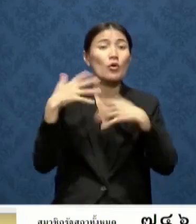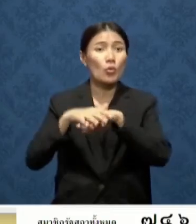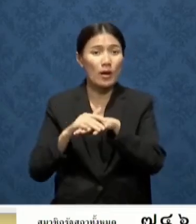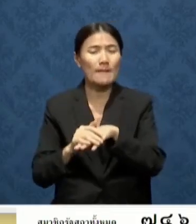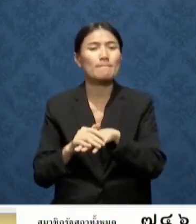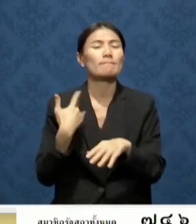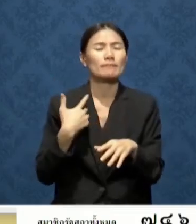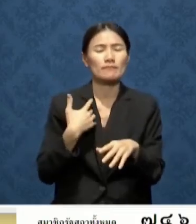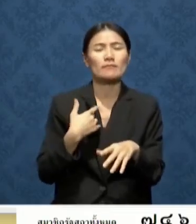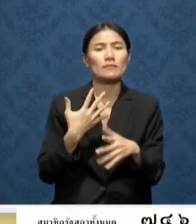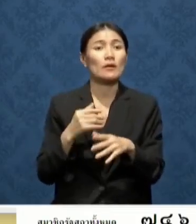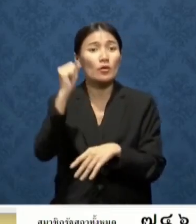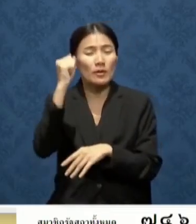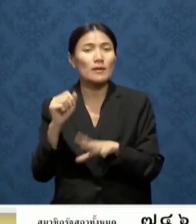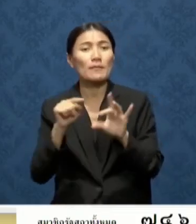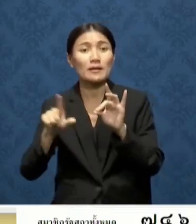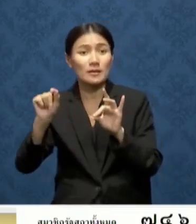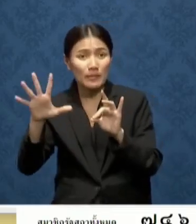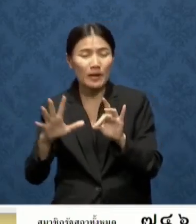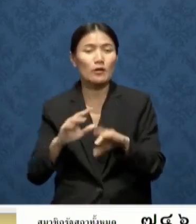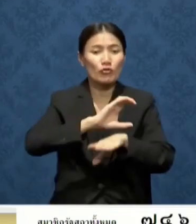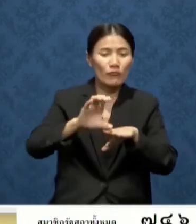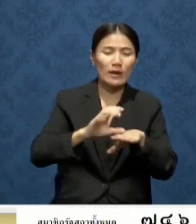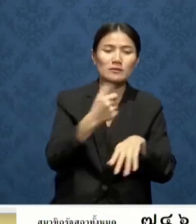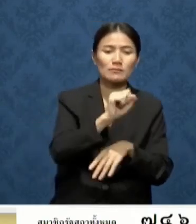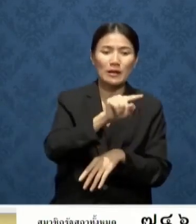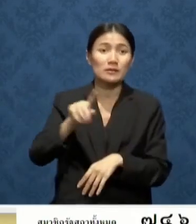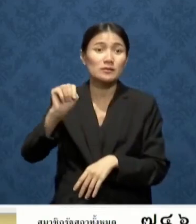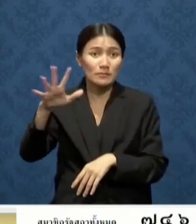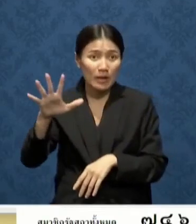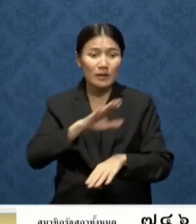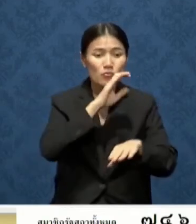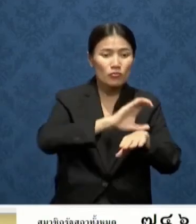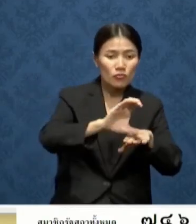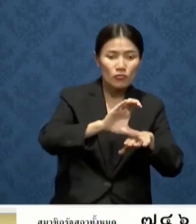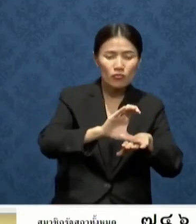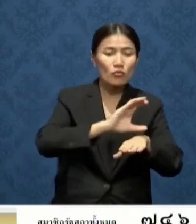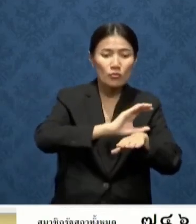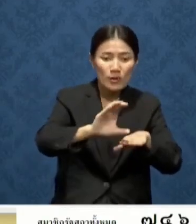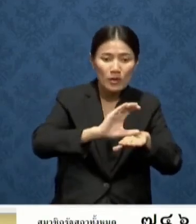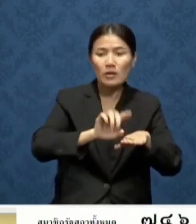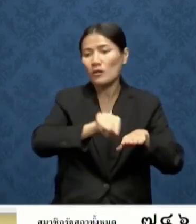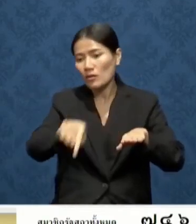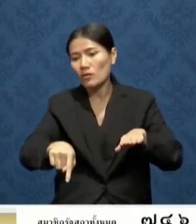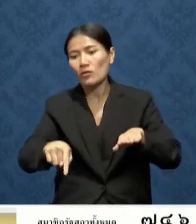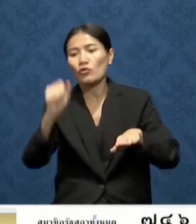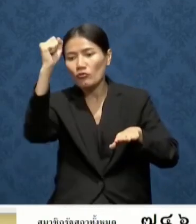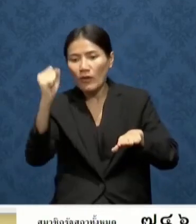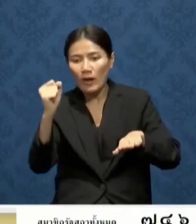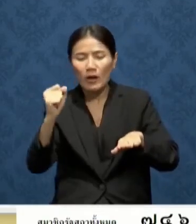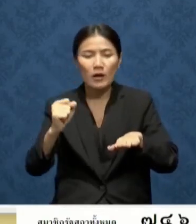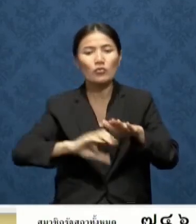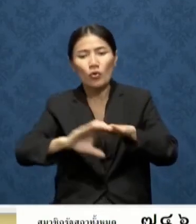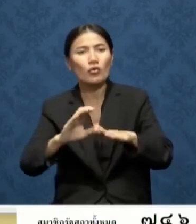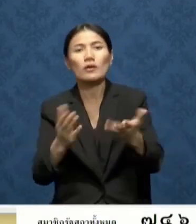-25บาทรถไฟฟ้า 15 ถึ 45 บาทข้ามสาย ข้ามระบบได้หมดจะครถเมกี่ต่อ รไฟากี่ต่อสูงสุ